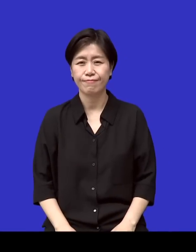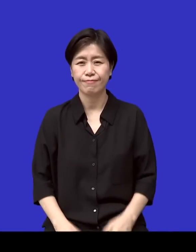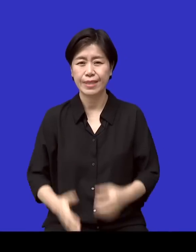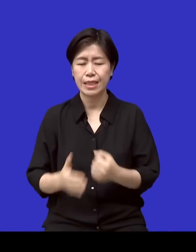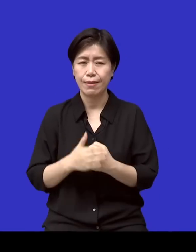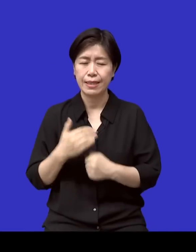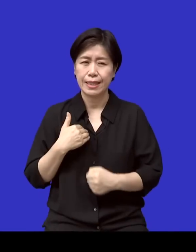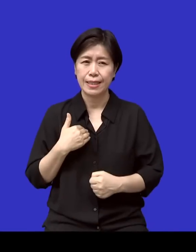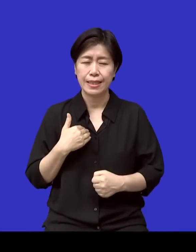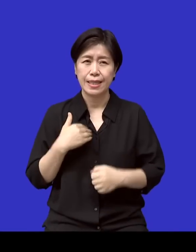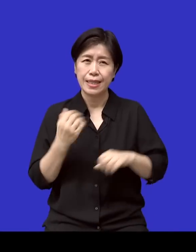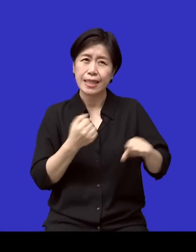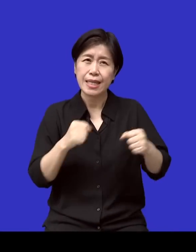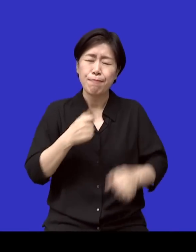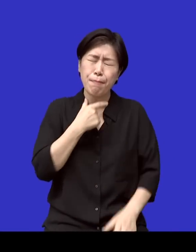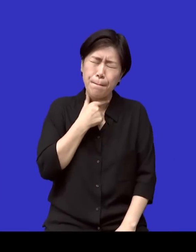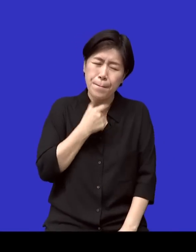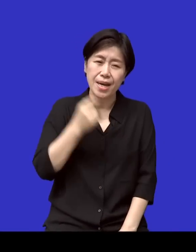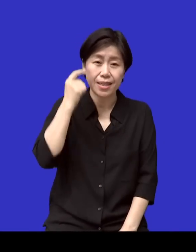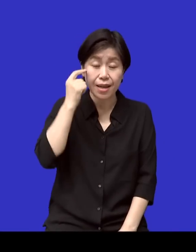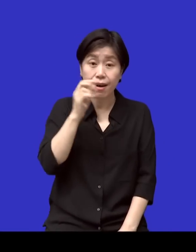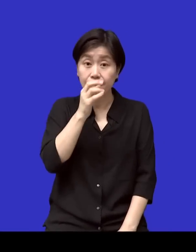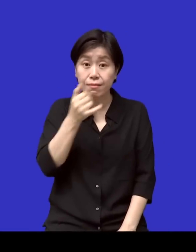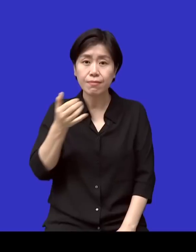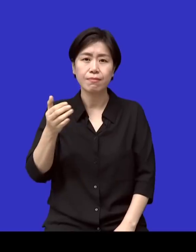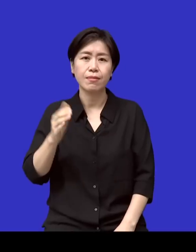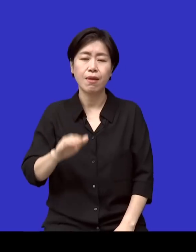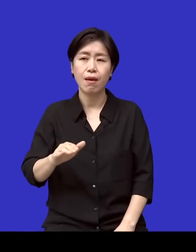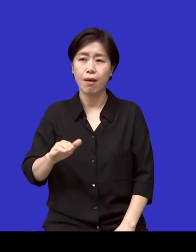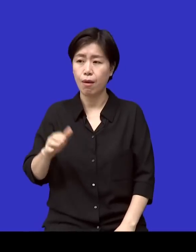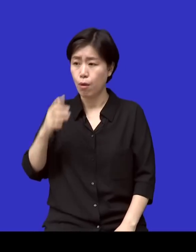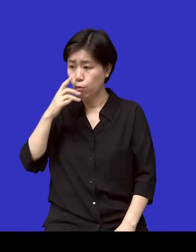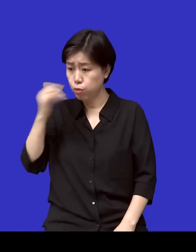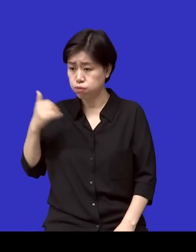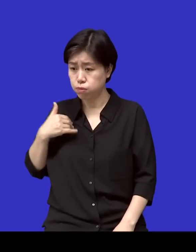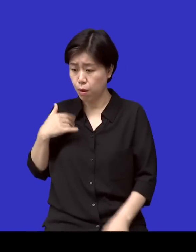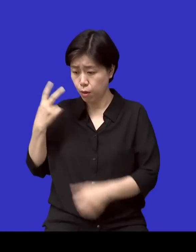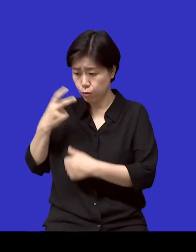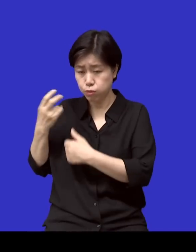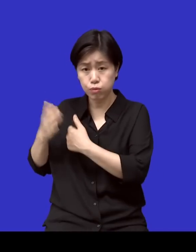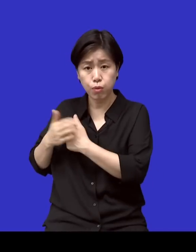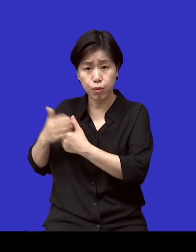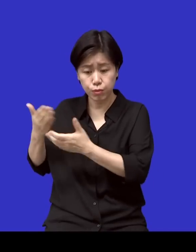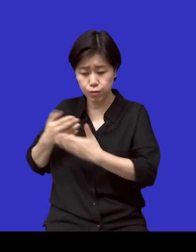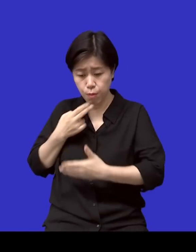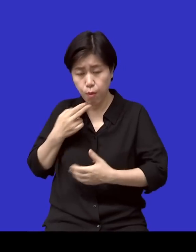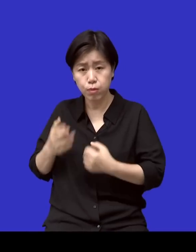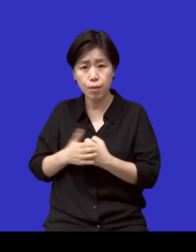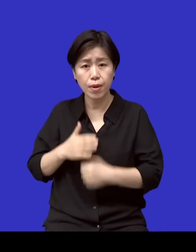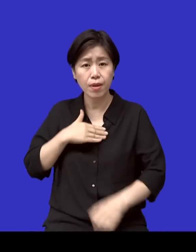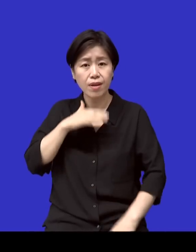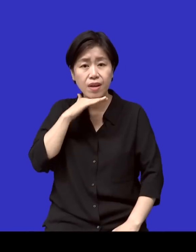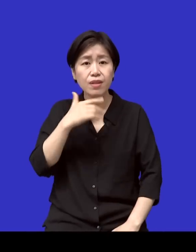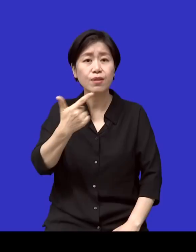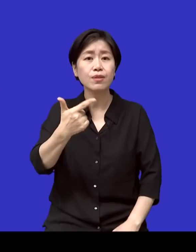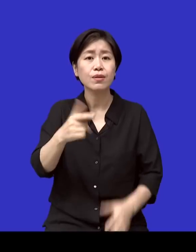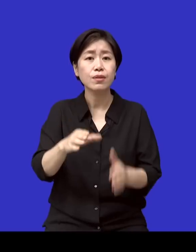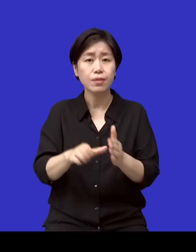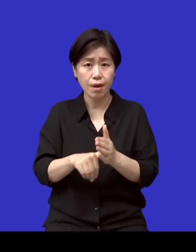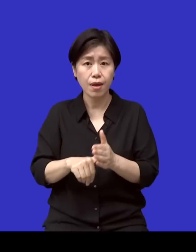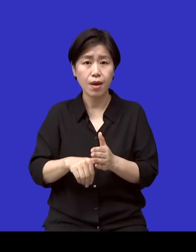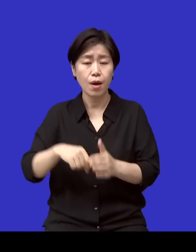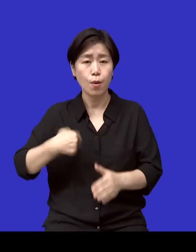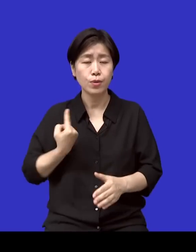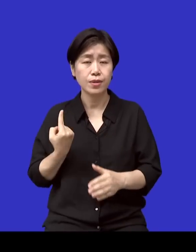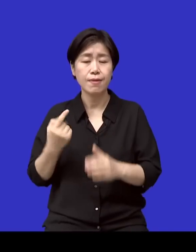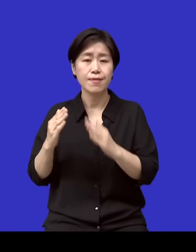어떻게 탈 수 있는 방법이 없어서 예. 가출을 했어요. 6살 때? 네. 아니, 가출은 본인 스스로 혼자 나가야 가출인데. 네, 혼자